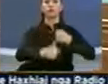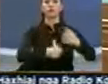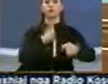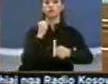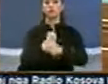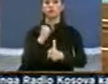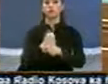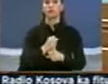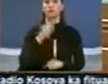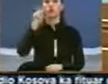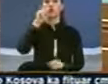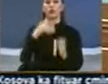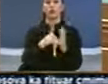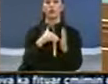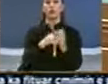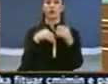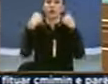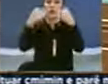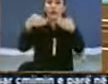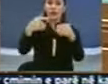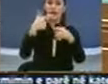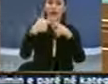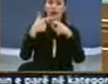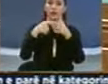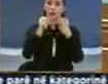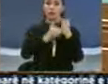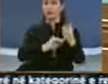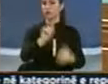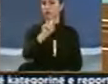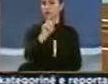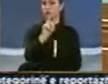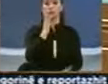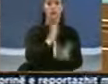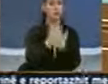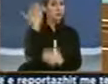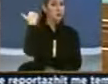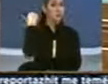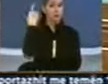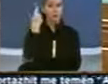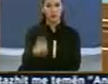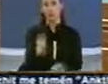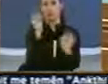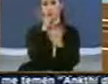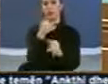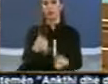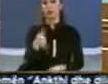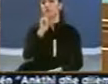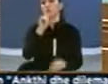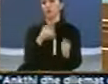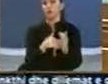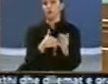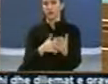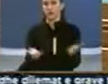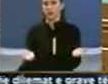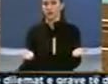nuk e ka obligim me ta sjellë ty me shkrim. S'ka ndodhur kurr, as sigurisht nuk më ndodh se s'ka